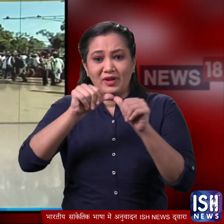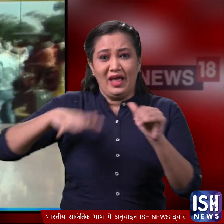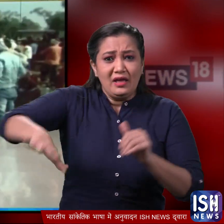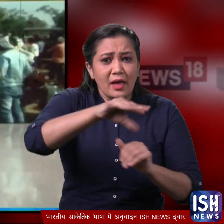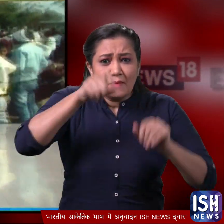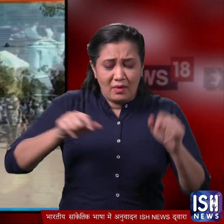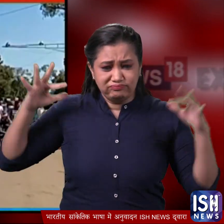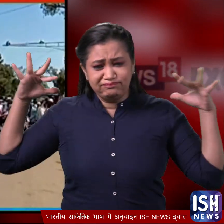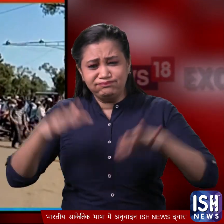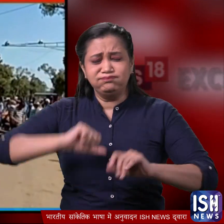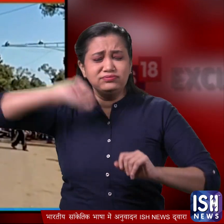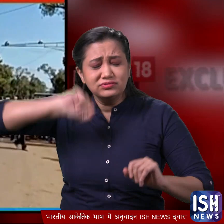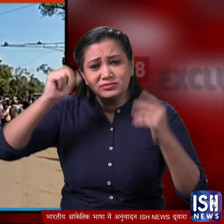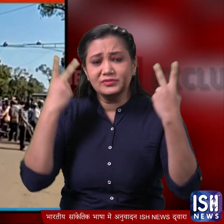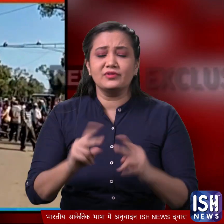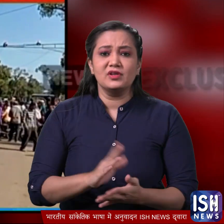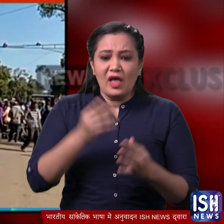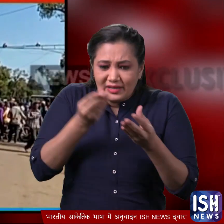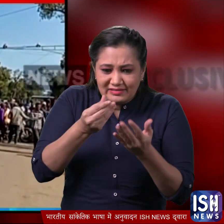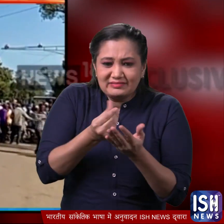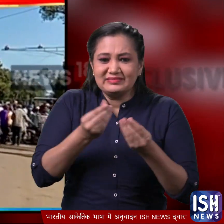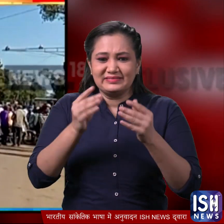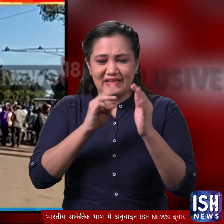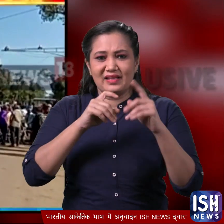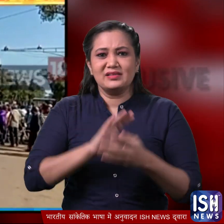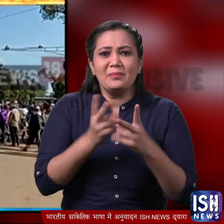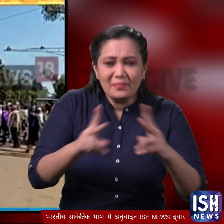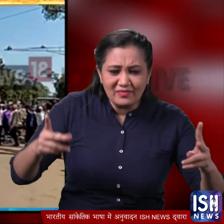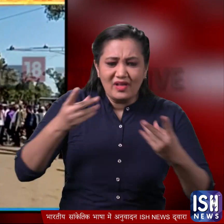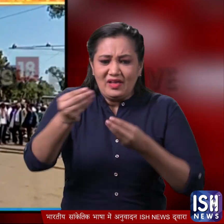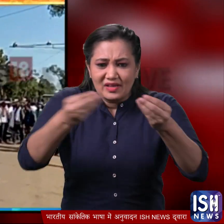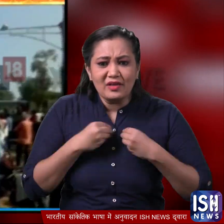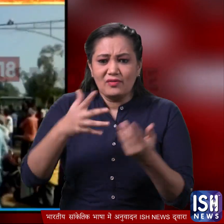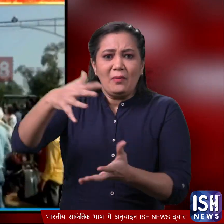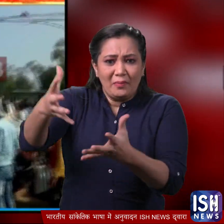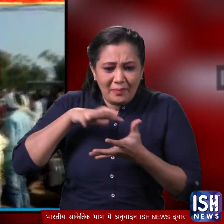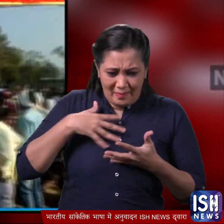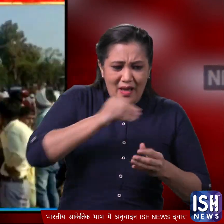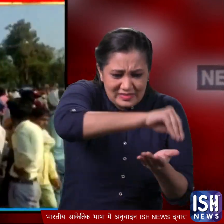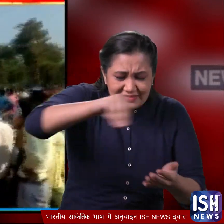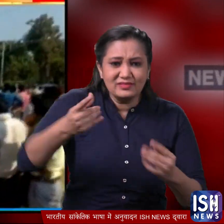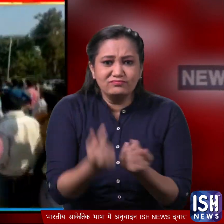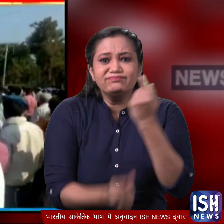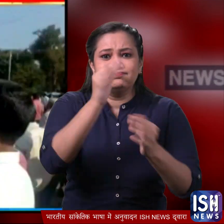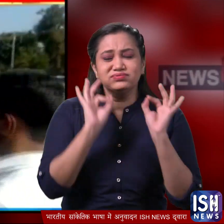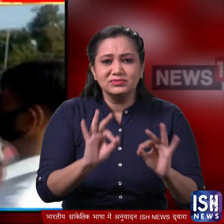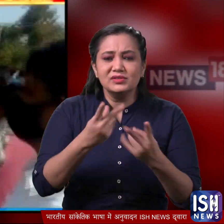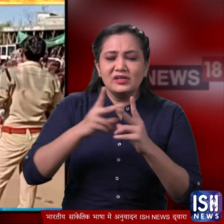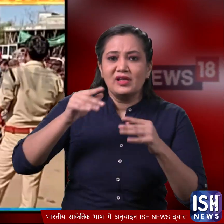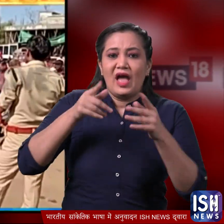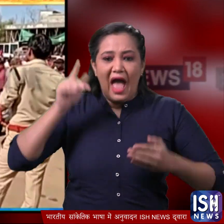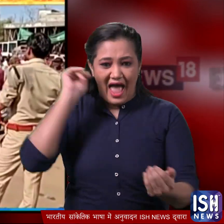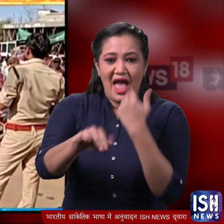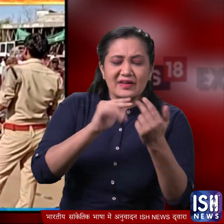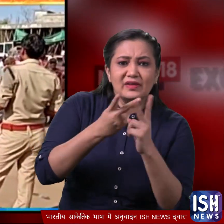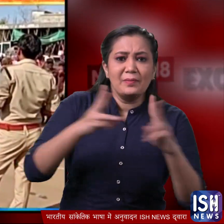सड़कों पर उतर आए और खाद न मिलने से नाराज इन किसानों ने खूब हंगामा किया। गुना से सामने आई एक तस्वीर में कृषि मंडी